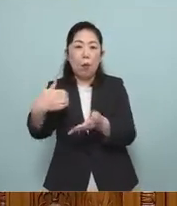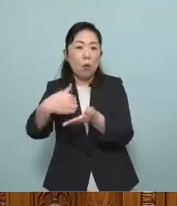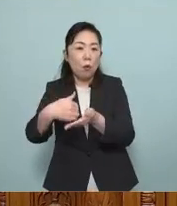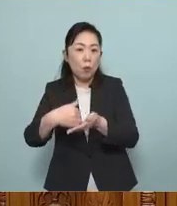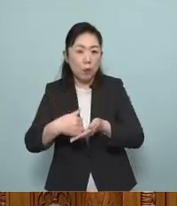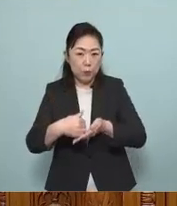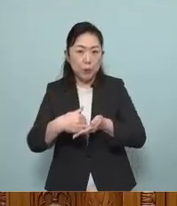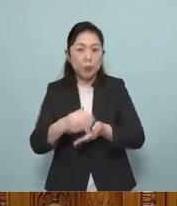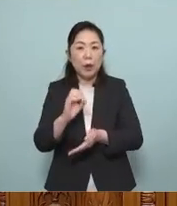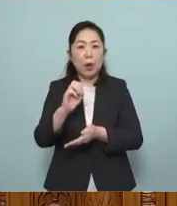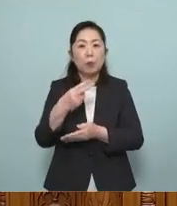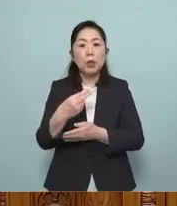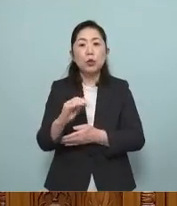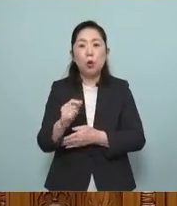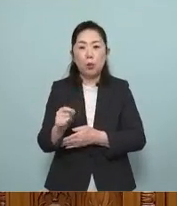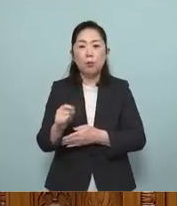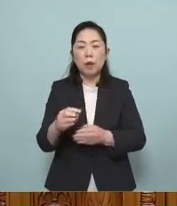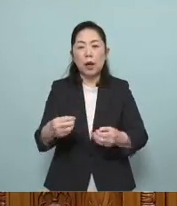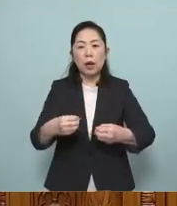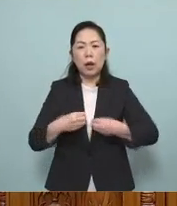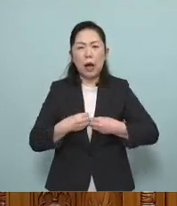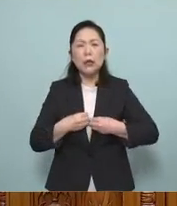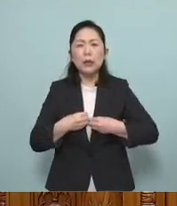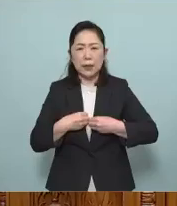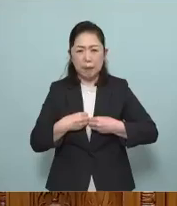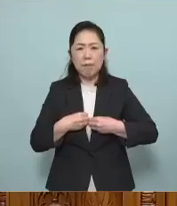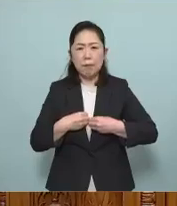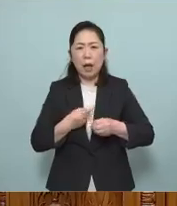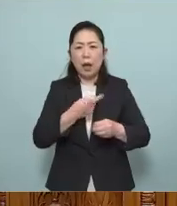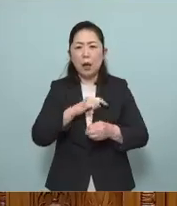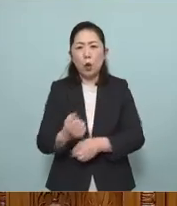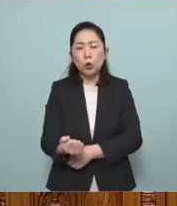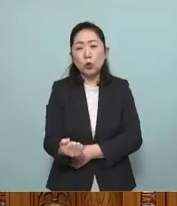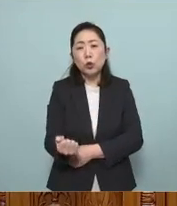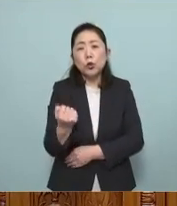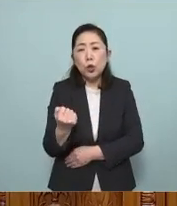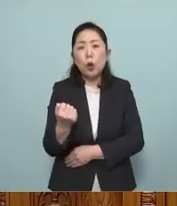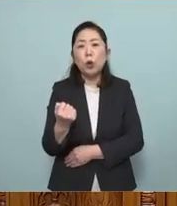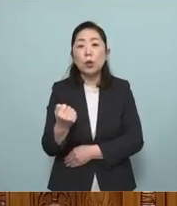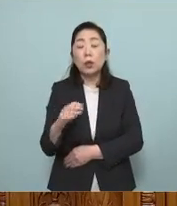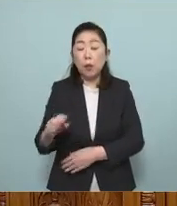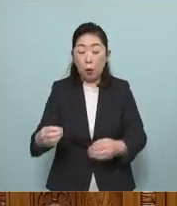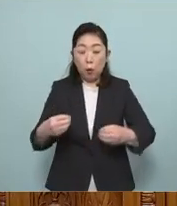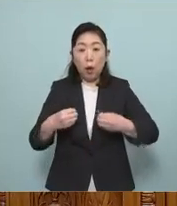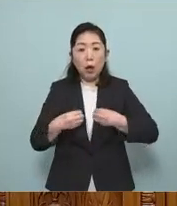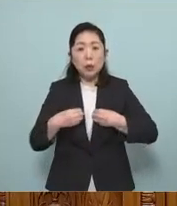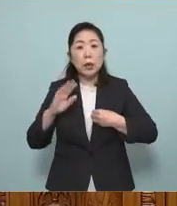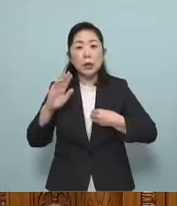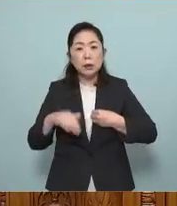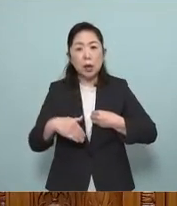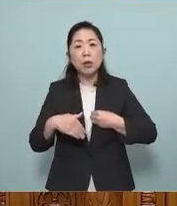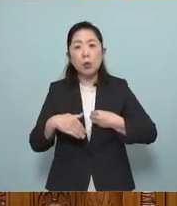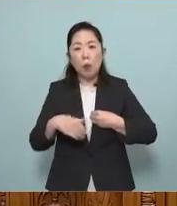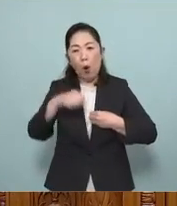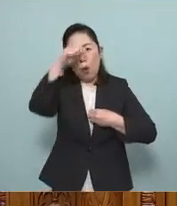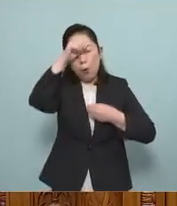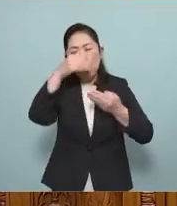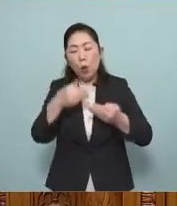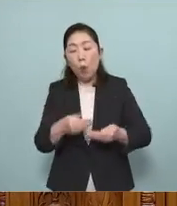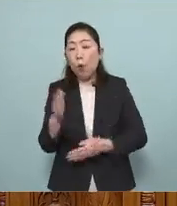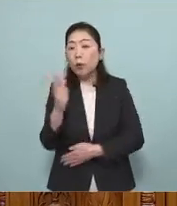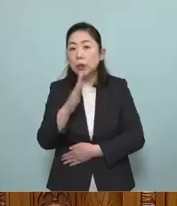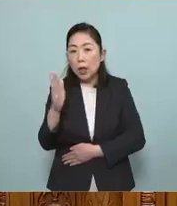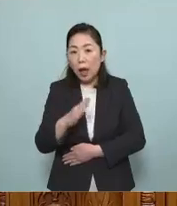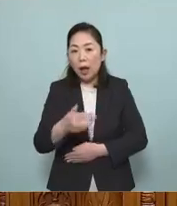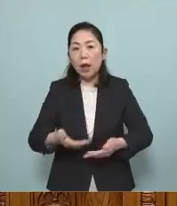オミクロン株について感染力が高い一方、感染者の多くは軽症、無症状であり、重